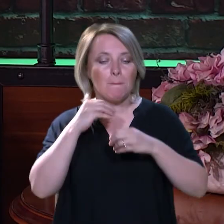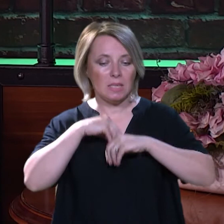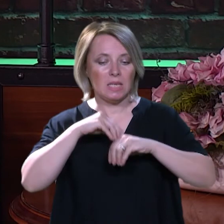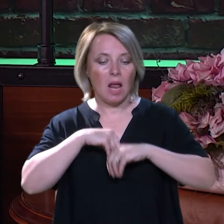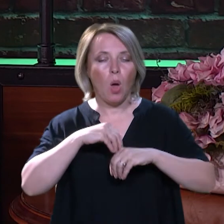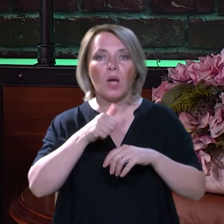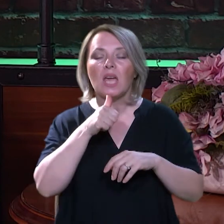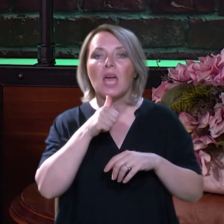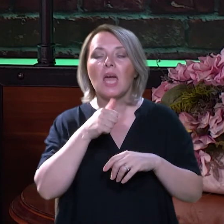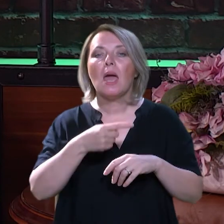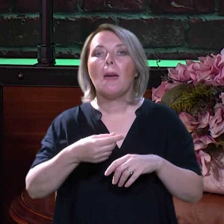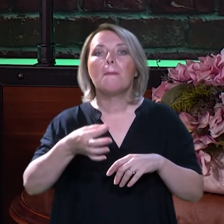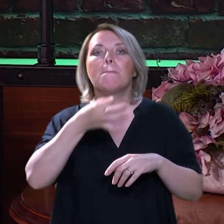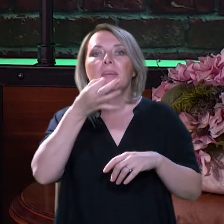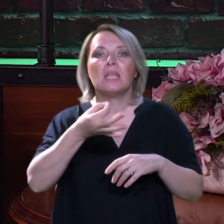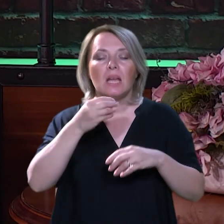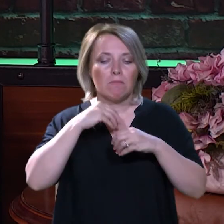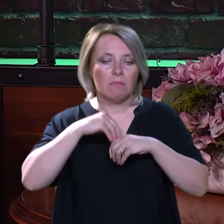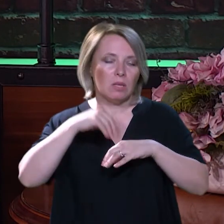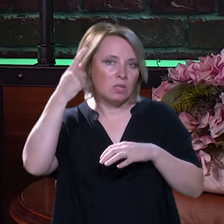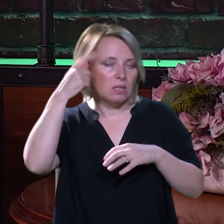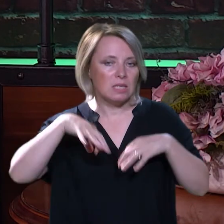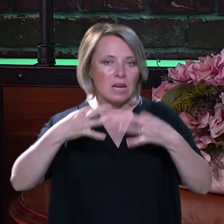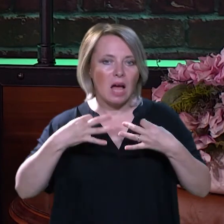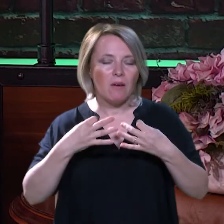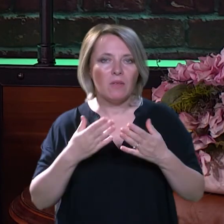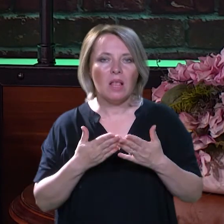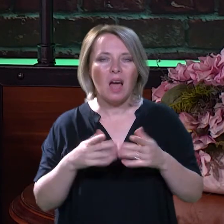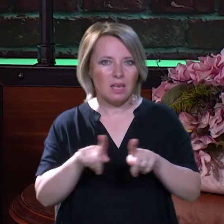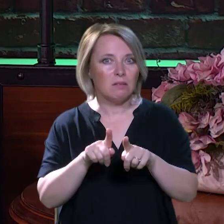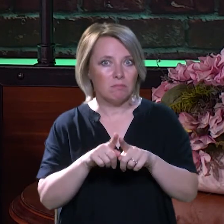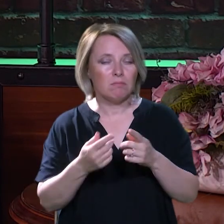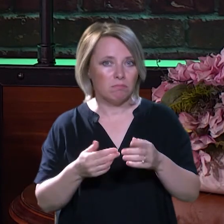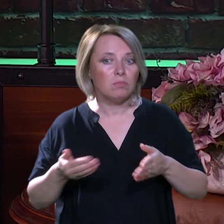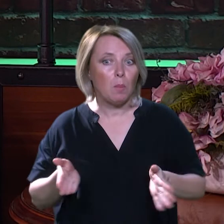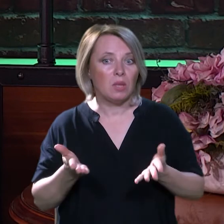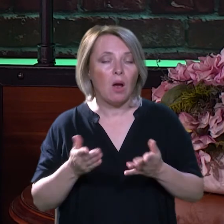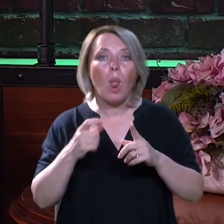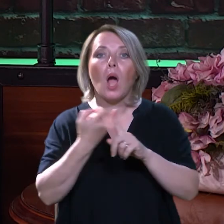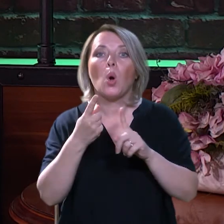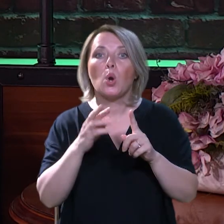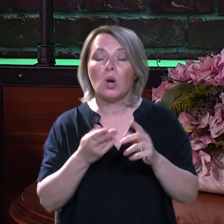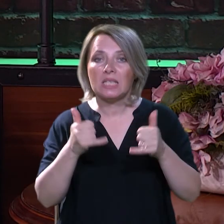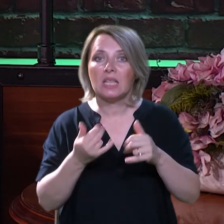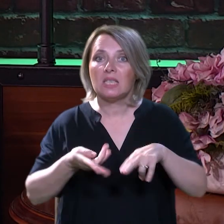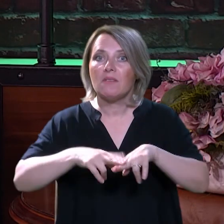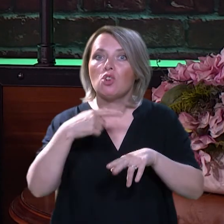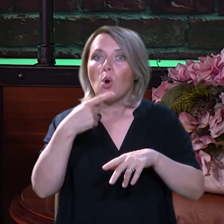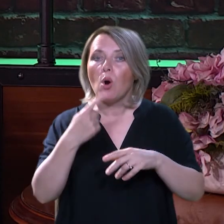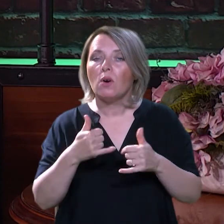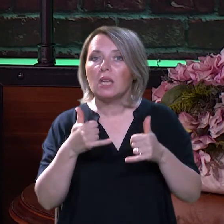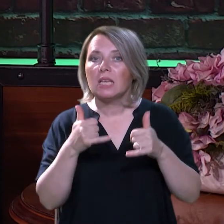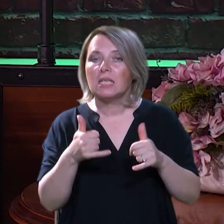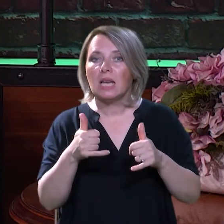i pitanje mentalnog zdravlja. Tome je doprinijela i ova epidemija korone, sigurno da se počelo o tome više govoriti. Sad